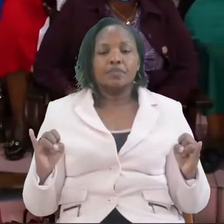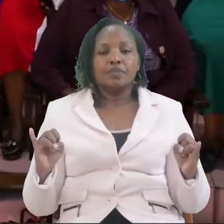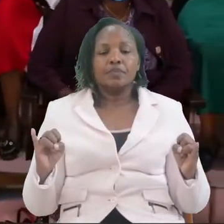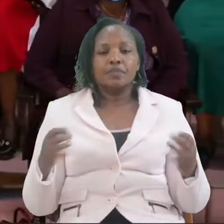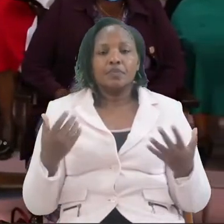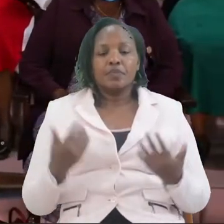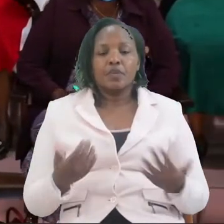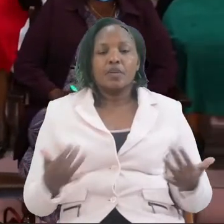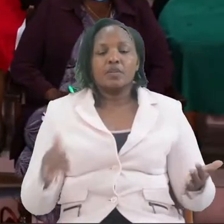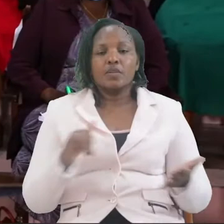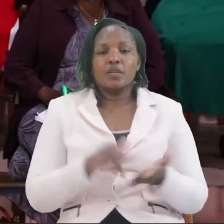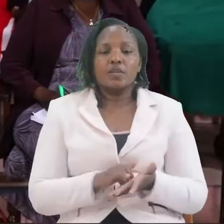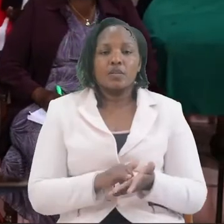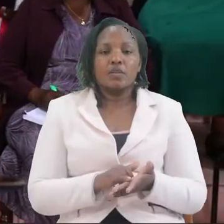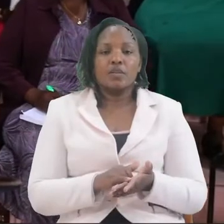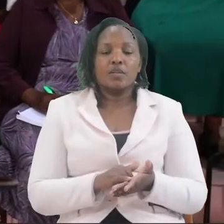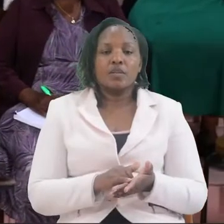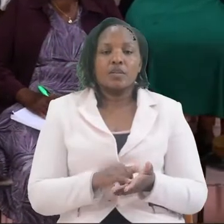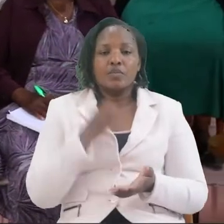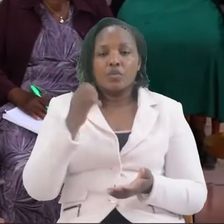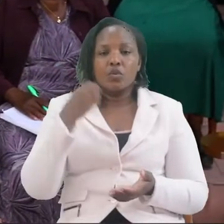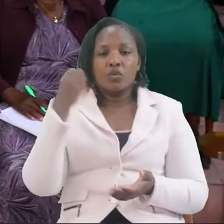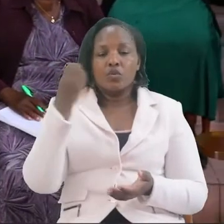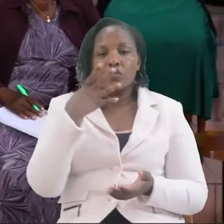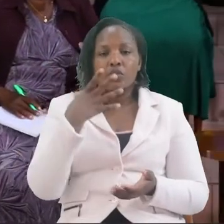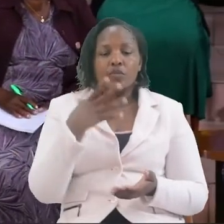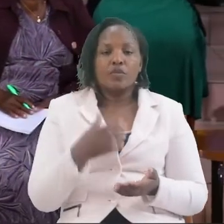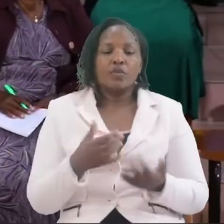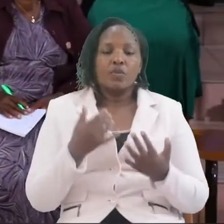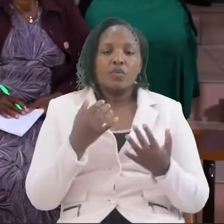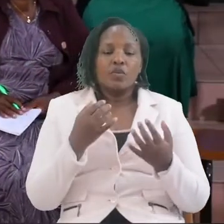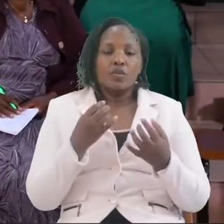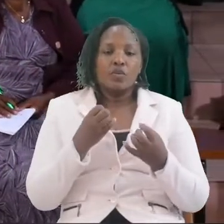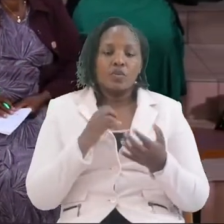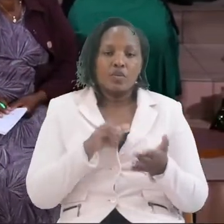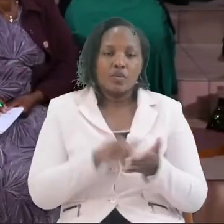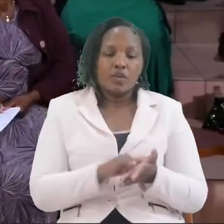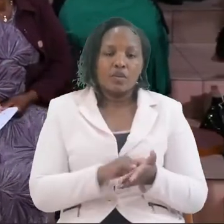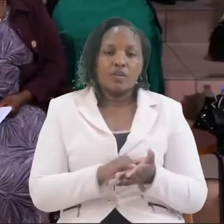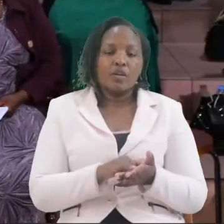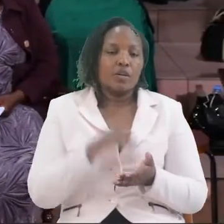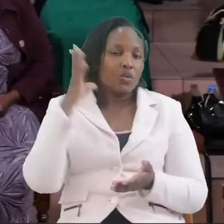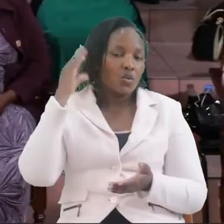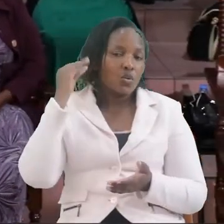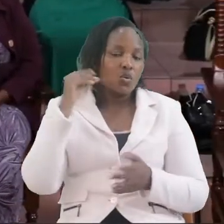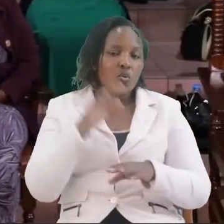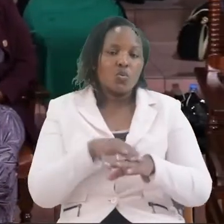yeyote yenye kupendeza, yeyote yenye sifa njema,